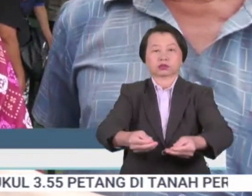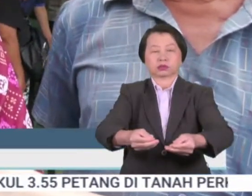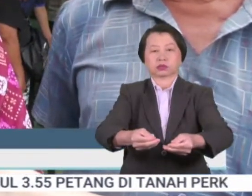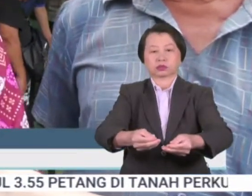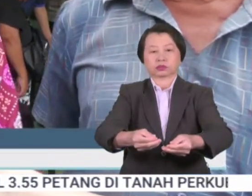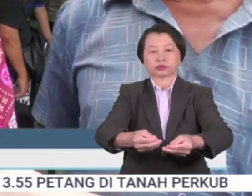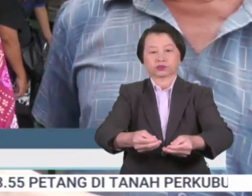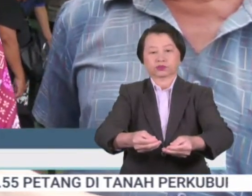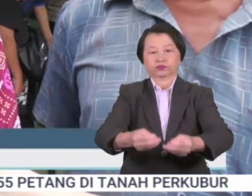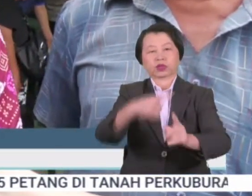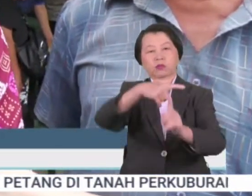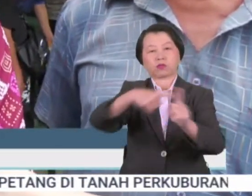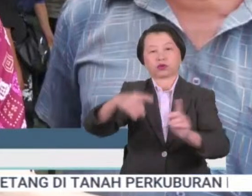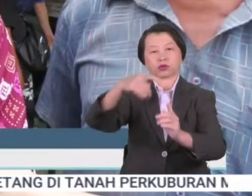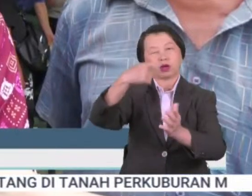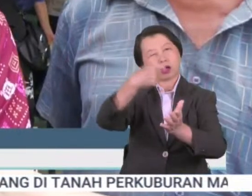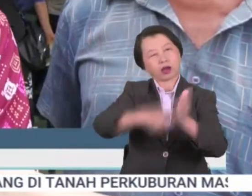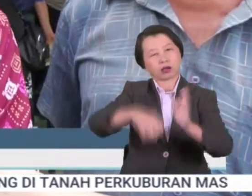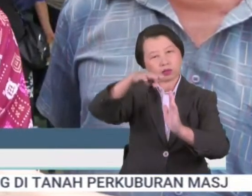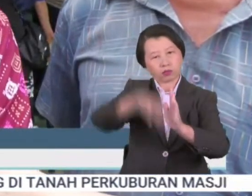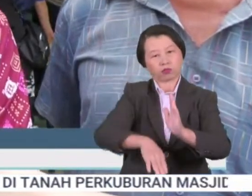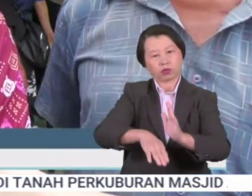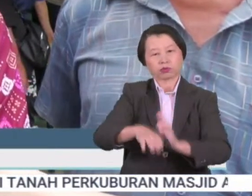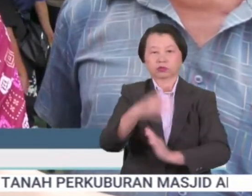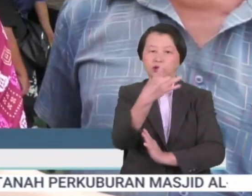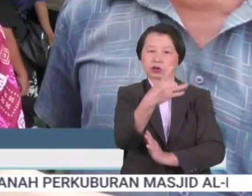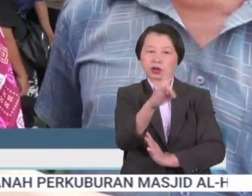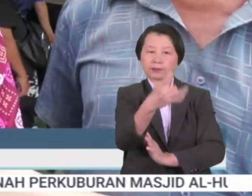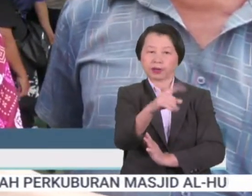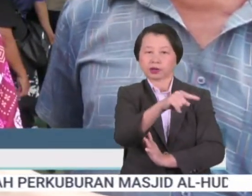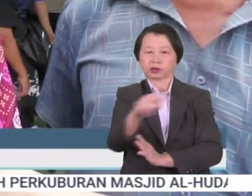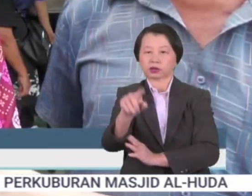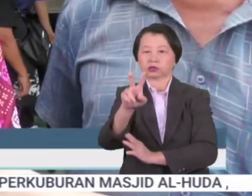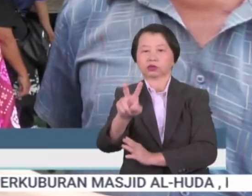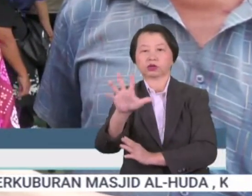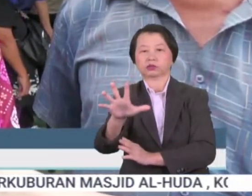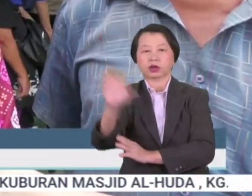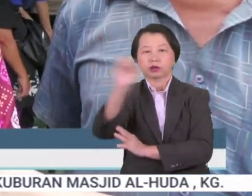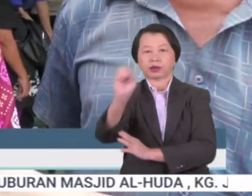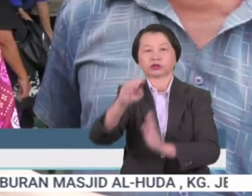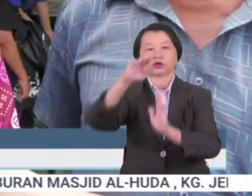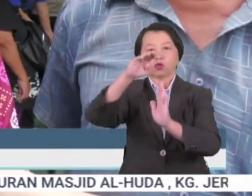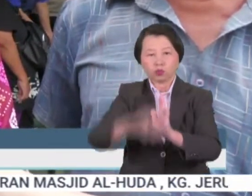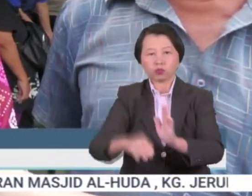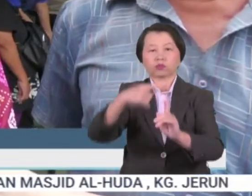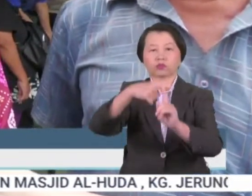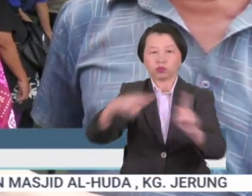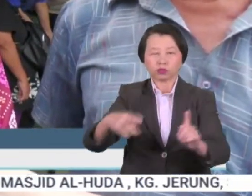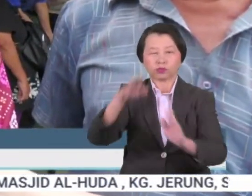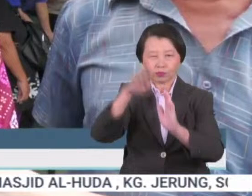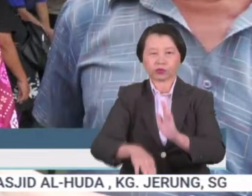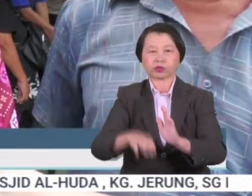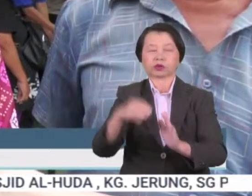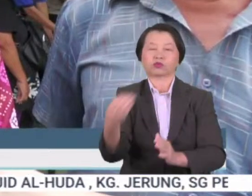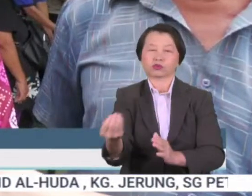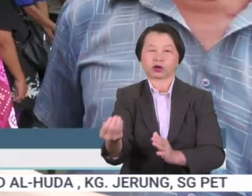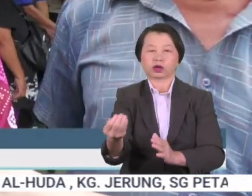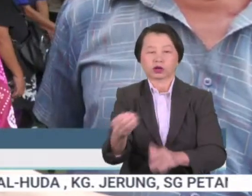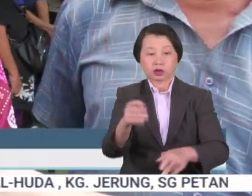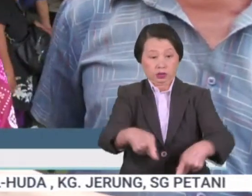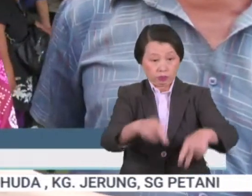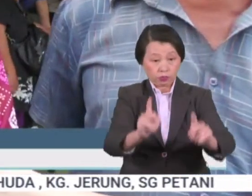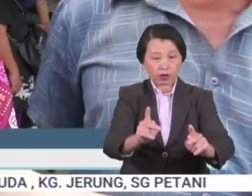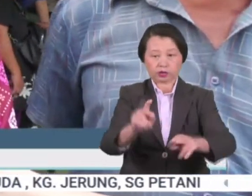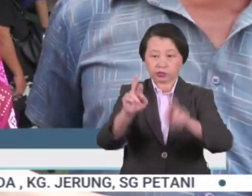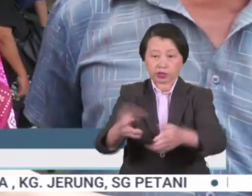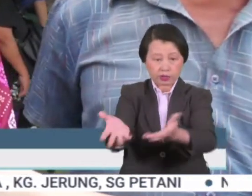diberikan potongan harga antara 18 ke 25% jadi ini adalah peluang untuk penduduk